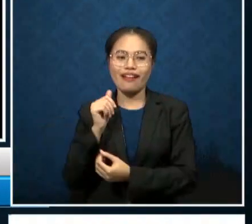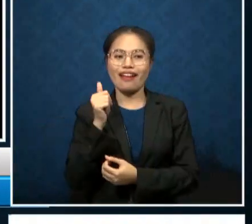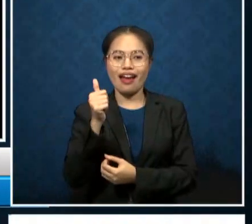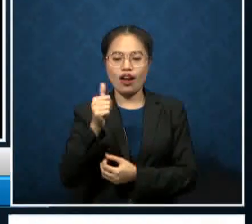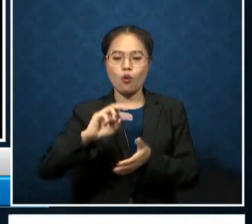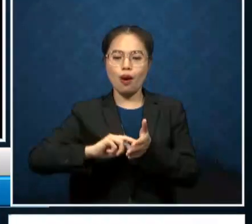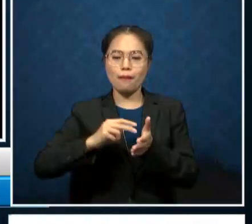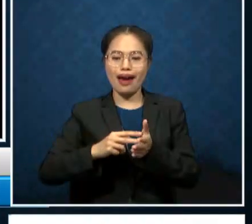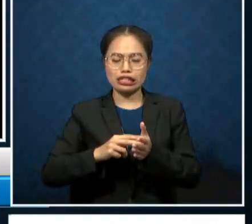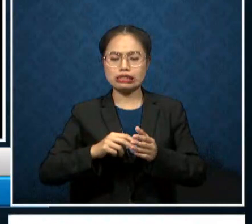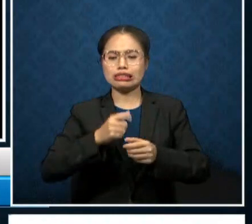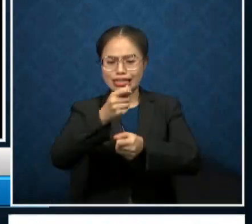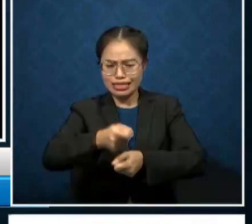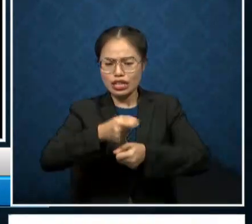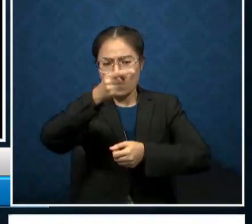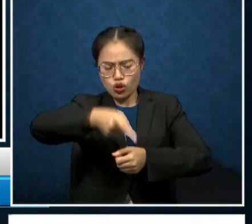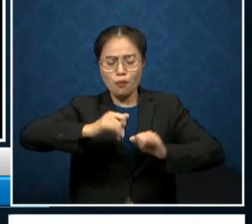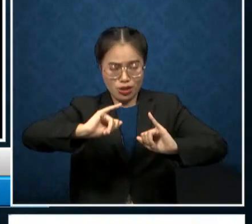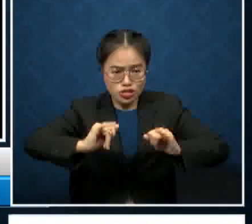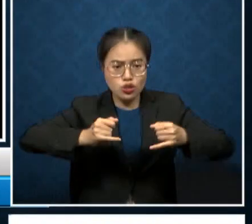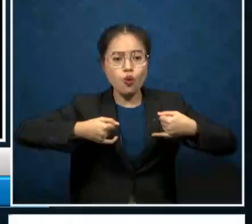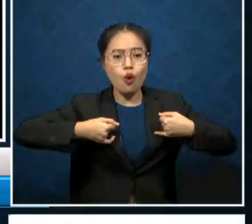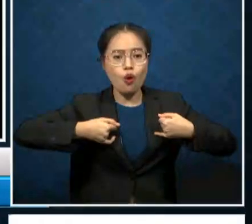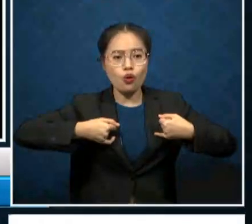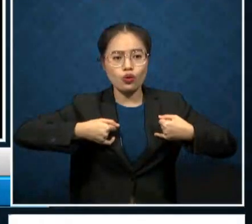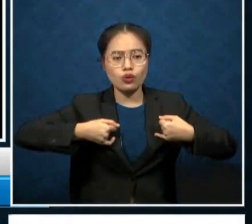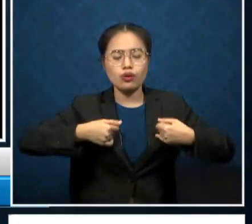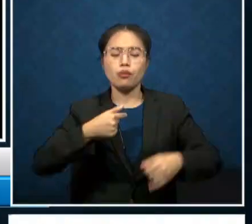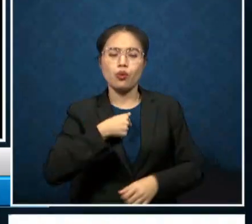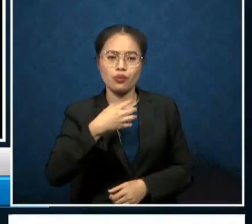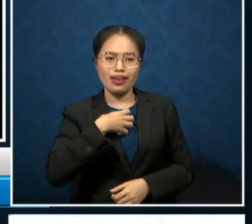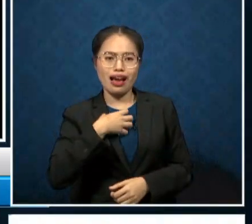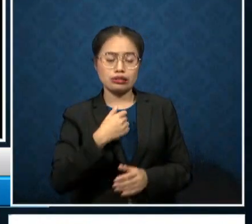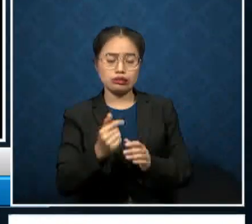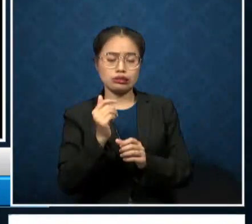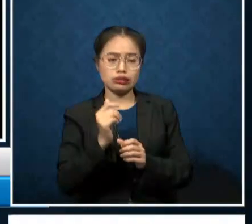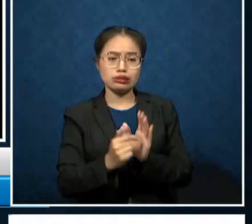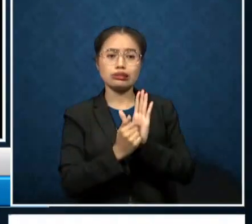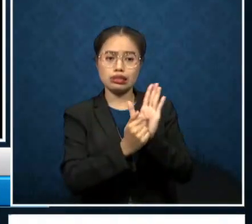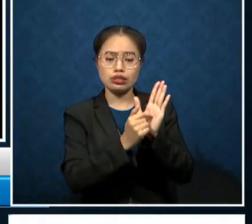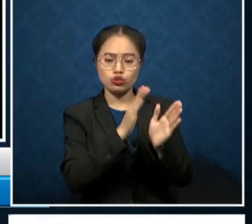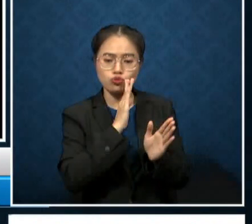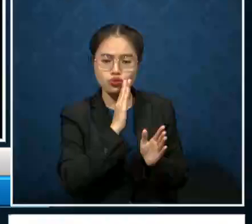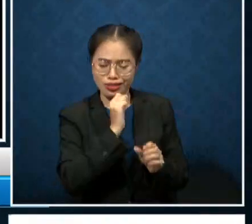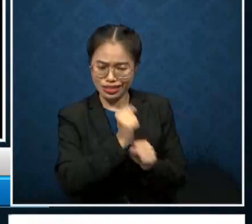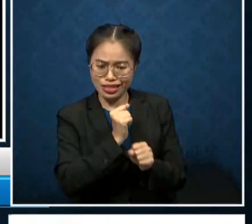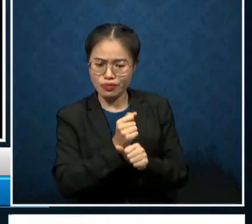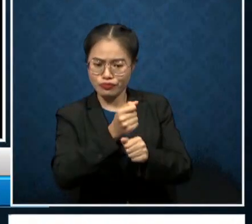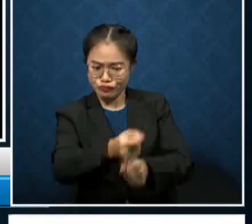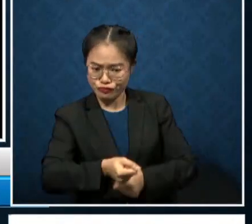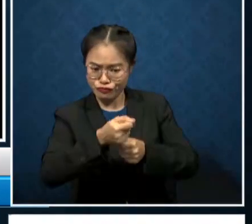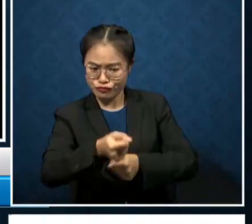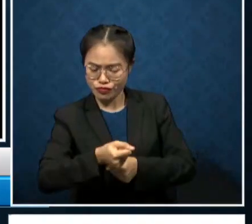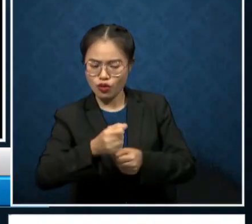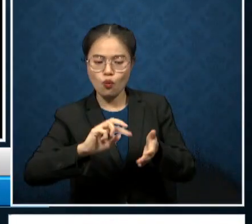ผู้ประกอบการอีกอีกครั้งนะครับที่ผมขอนุญาตนำเสนอเวทีนี้ว่าการเกษตรถ้าประกอบเกษตรคือการประกอบธุรกิจแขนง